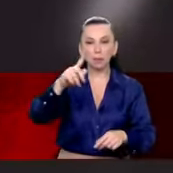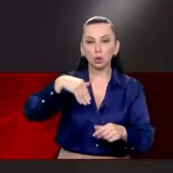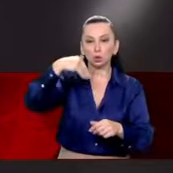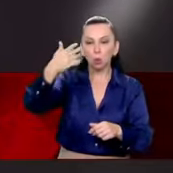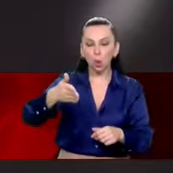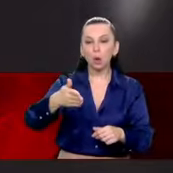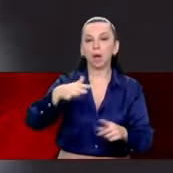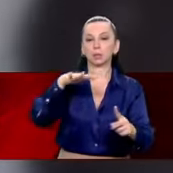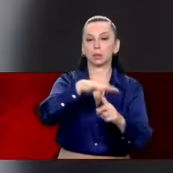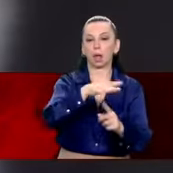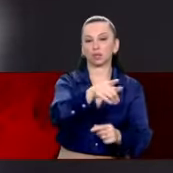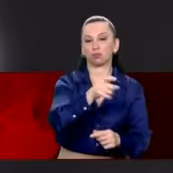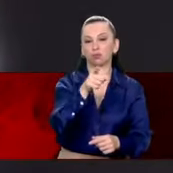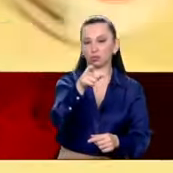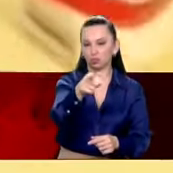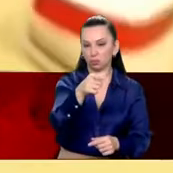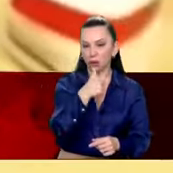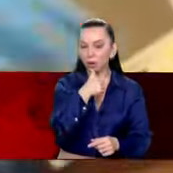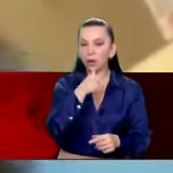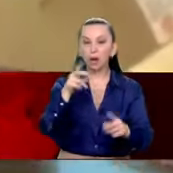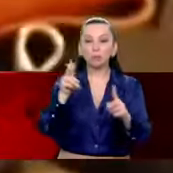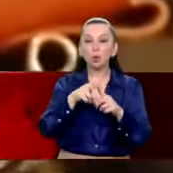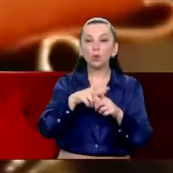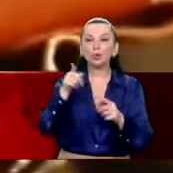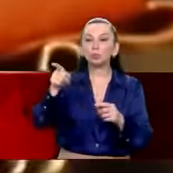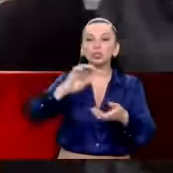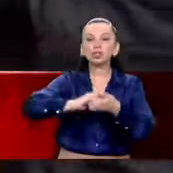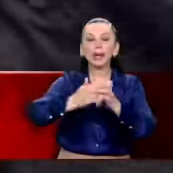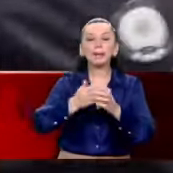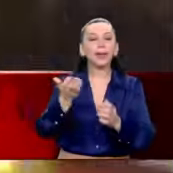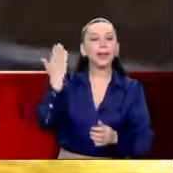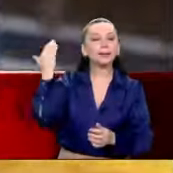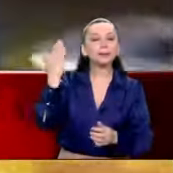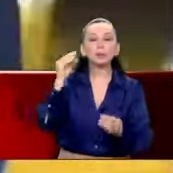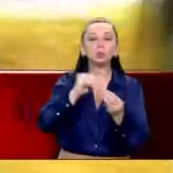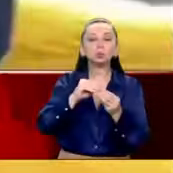saldırıda vuruldu. Polis şimdi çetenin tüm geçmiş suç faaliyetlerini inceliyor.